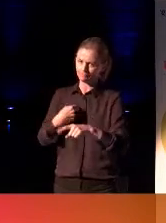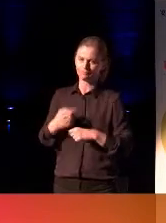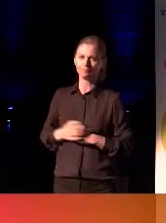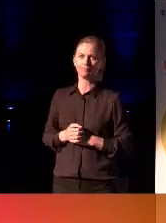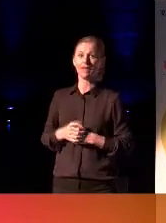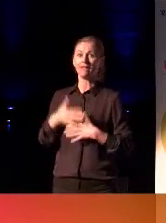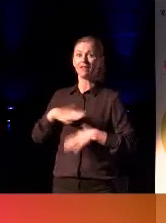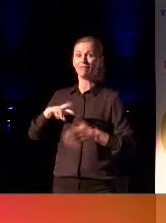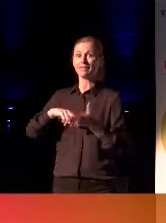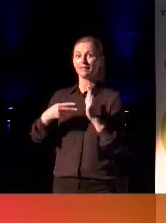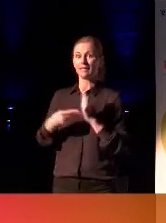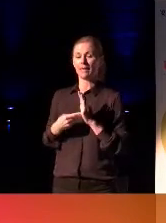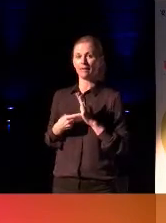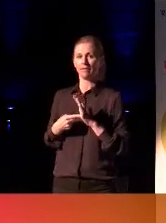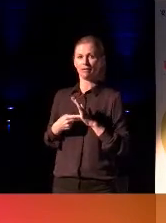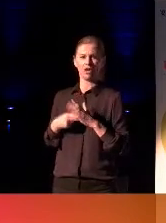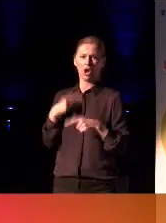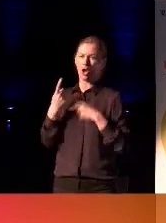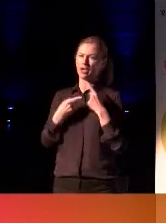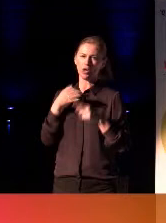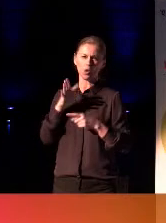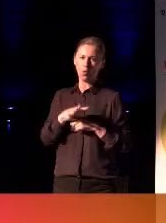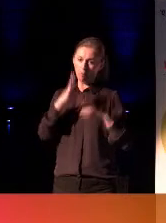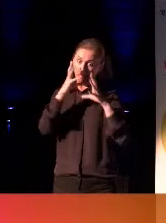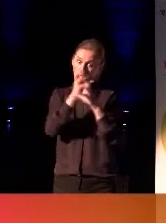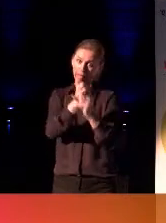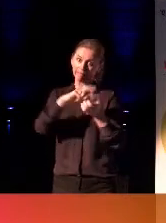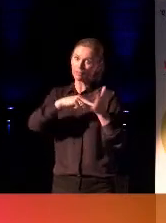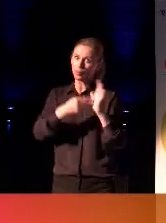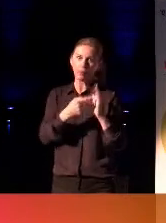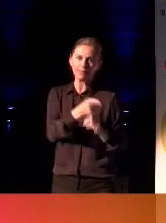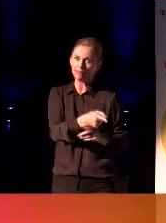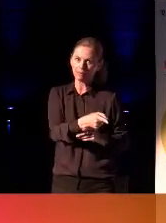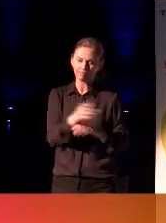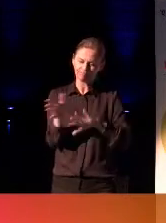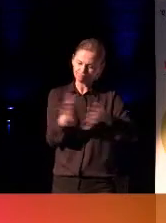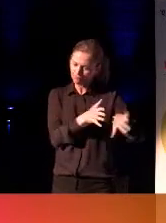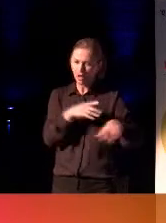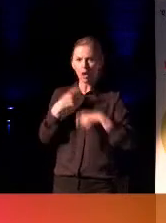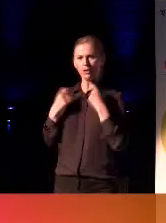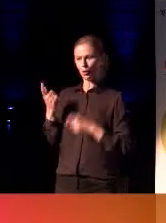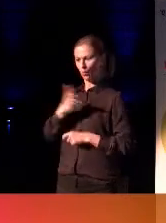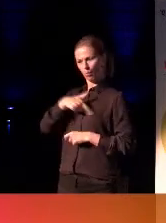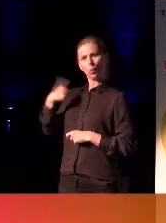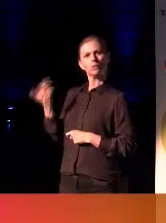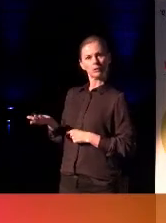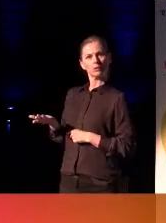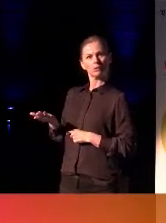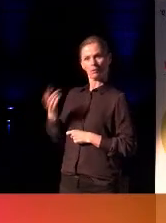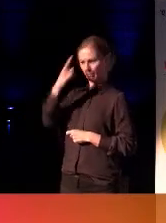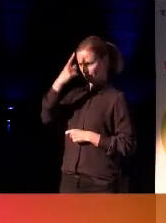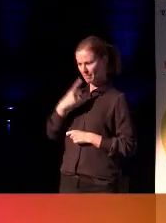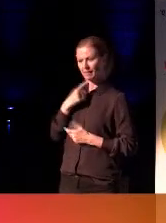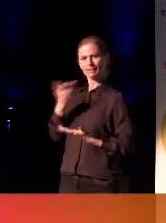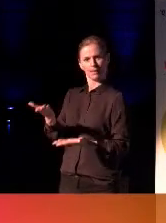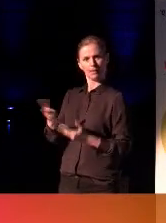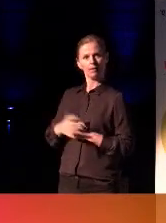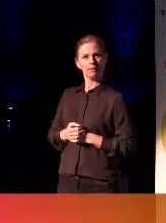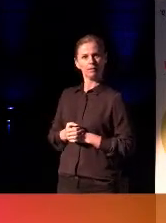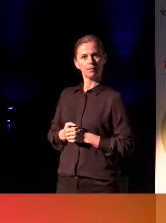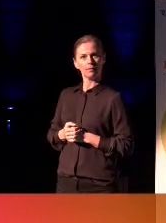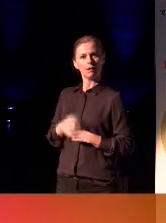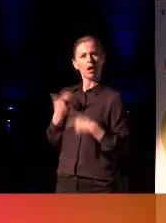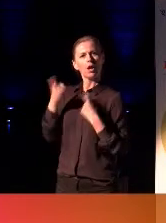At velferdsteknologi, det handler ikke om teknologi. Det handler om oss, mennesker. Det handler